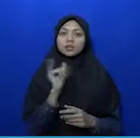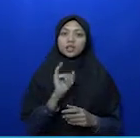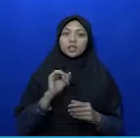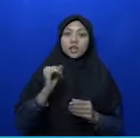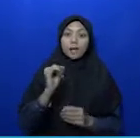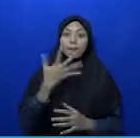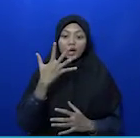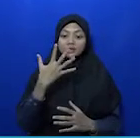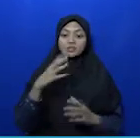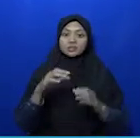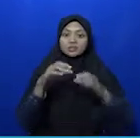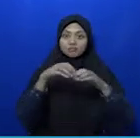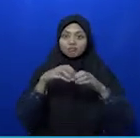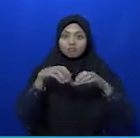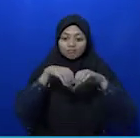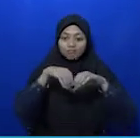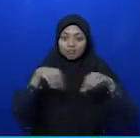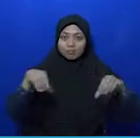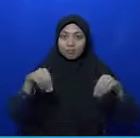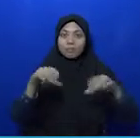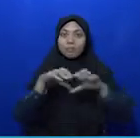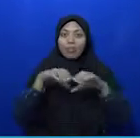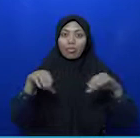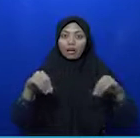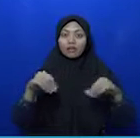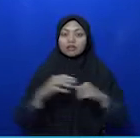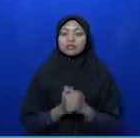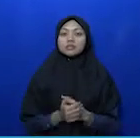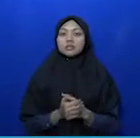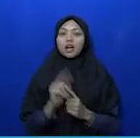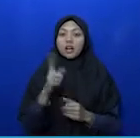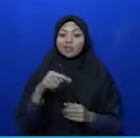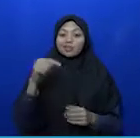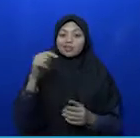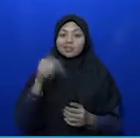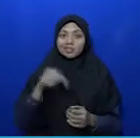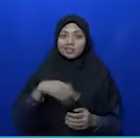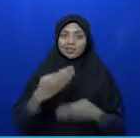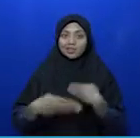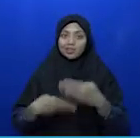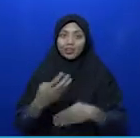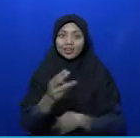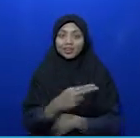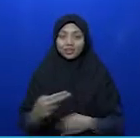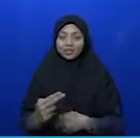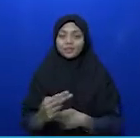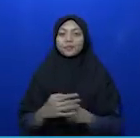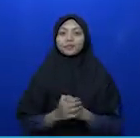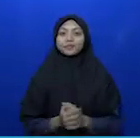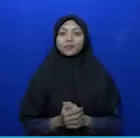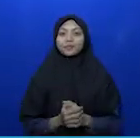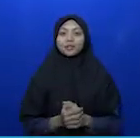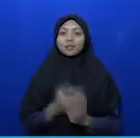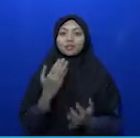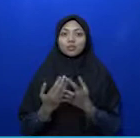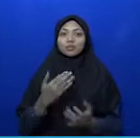perak, tembaga di situ. Nah kalau ini bisa diolah di Indonesia, di smelter Indonesia, maka nilai tambahnya